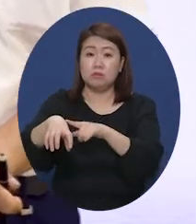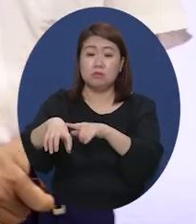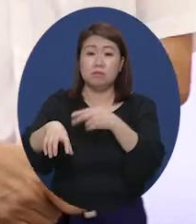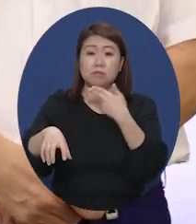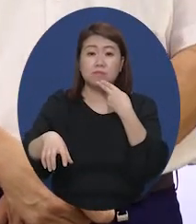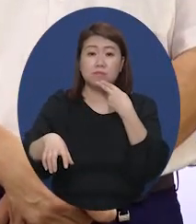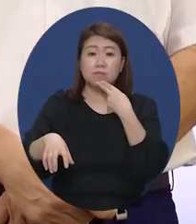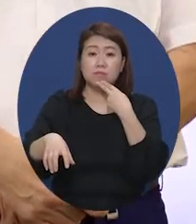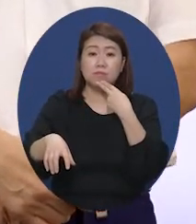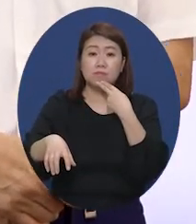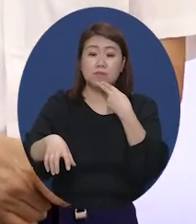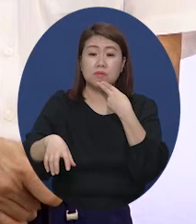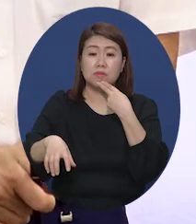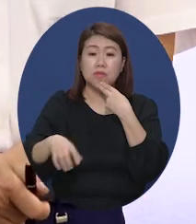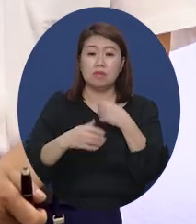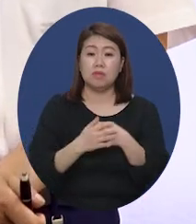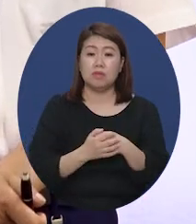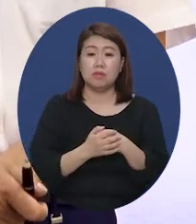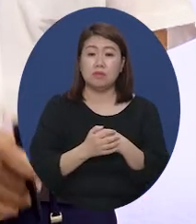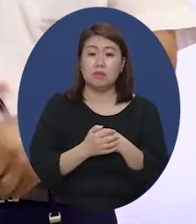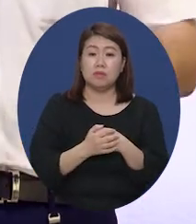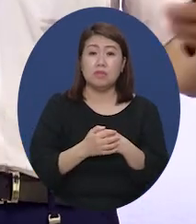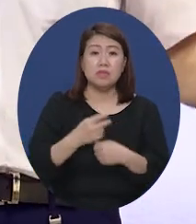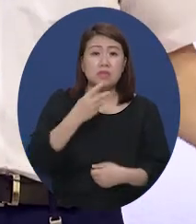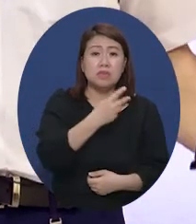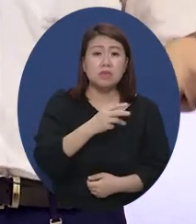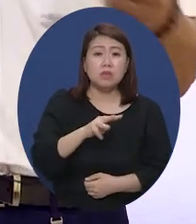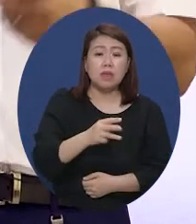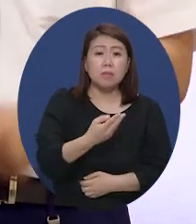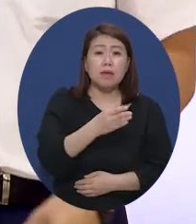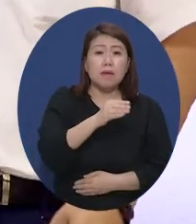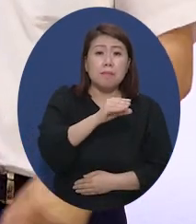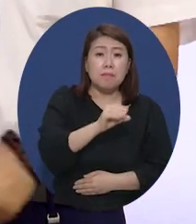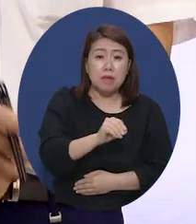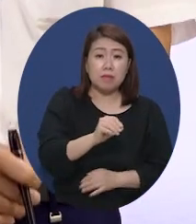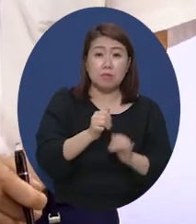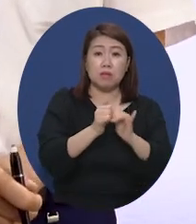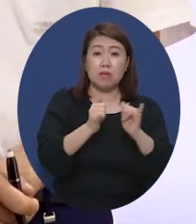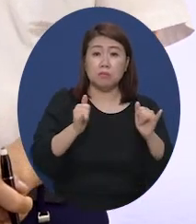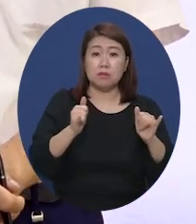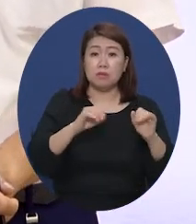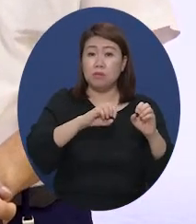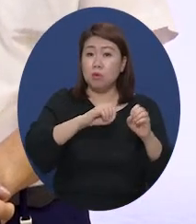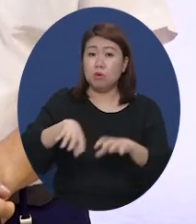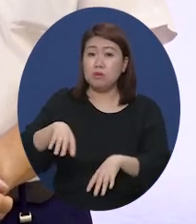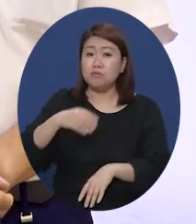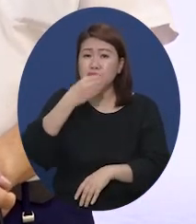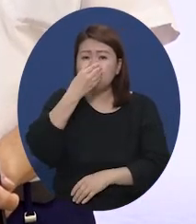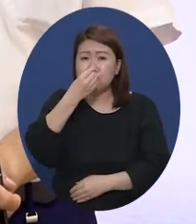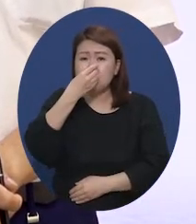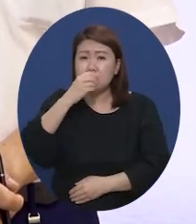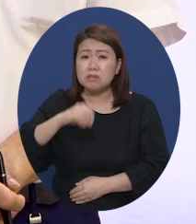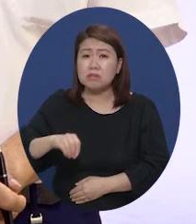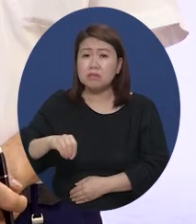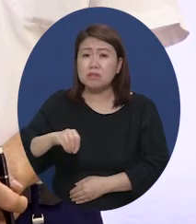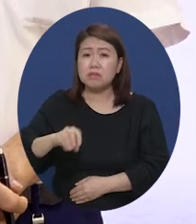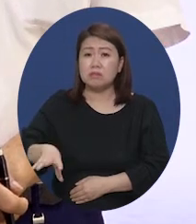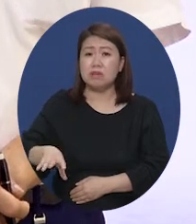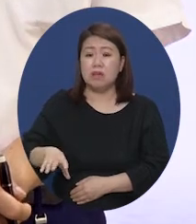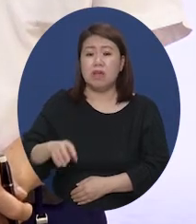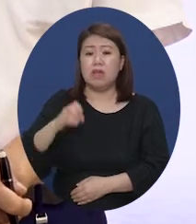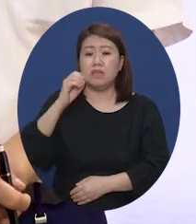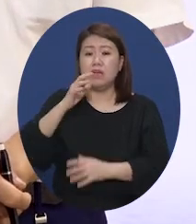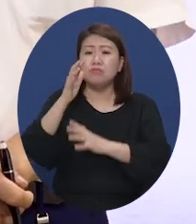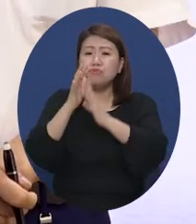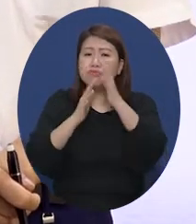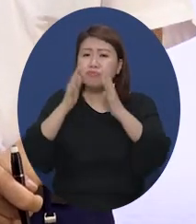쓰레기 매립장. 그럼 이 쓰레기들은 2,800만 명가량이 매일 쏟아내는 각종 쓰레기들은 어디로 가느냐 이 말입니다.